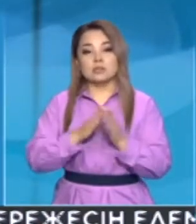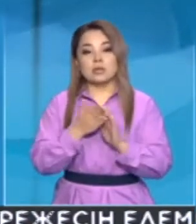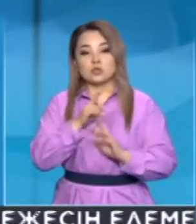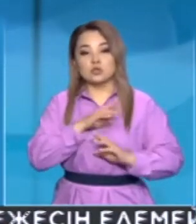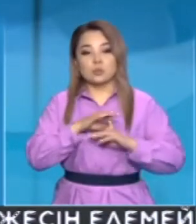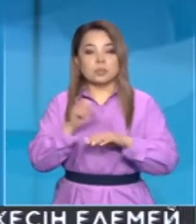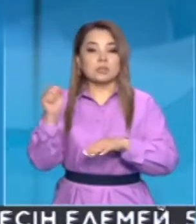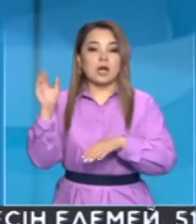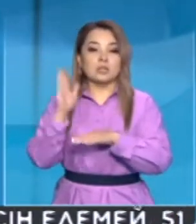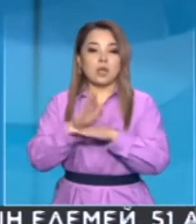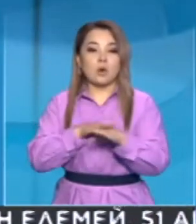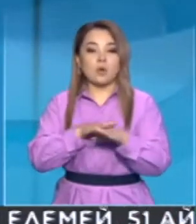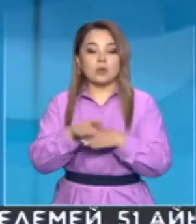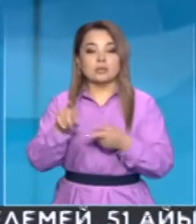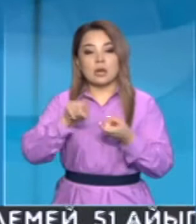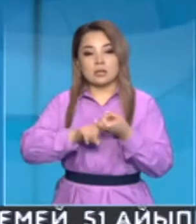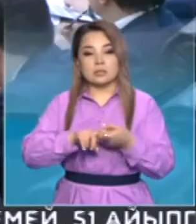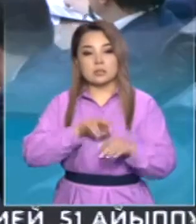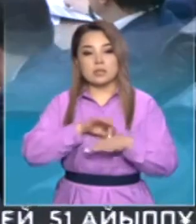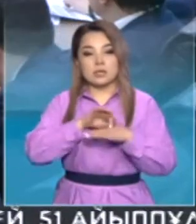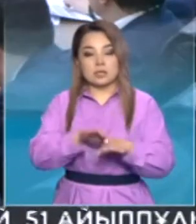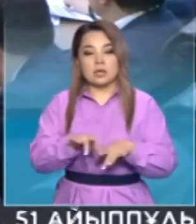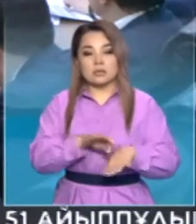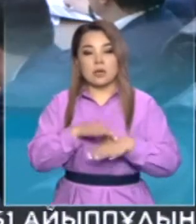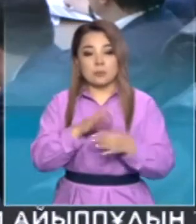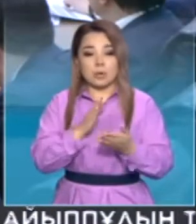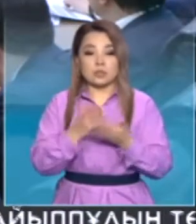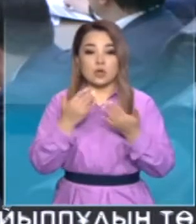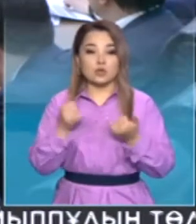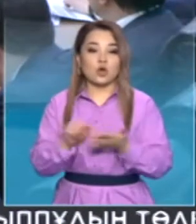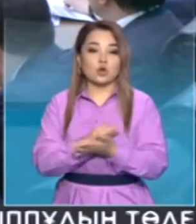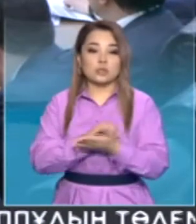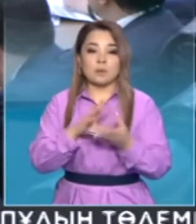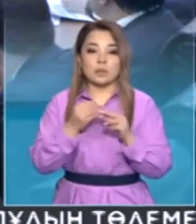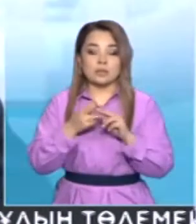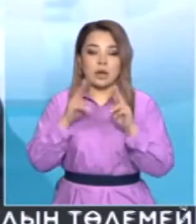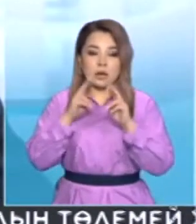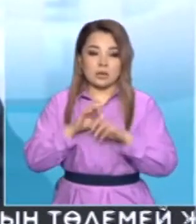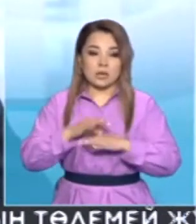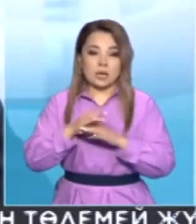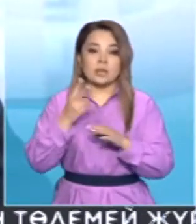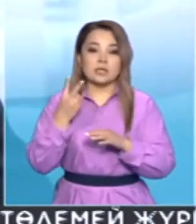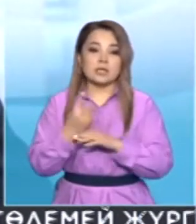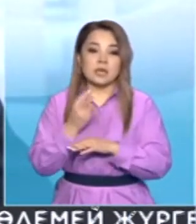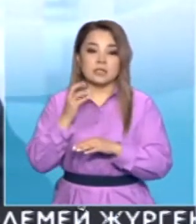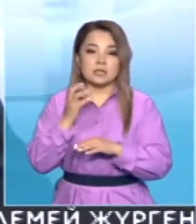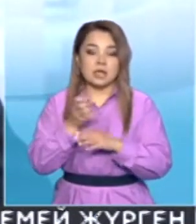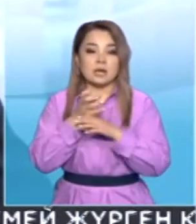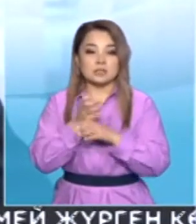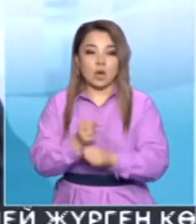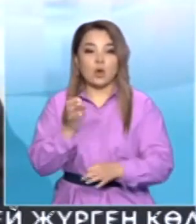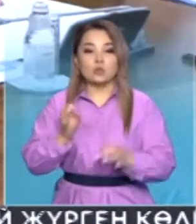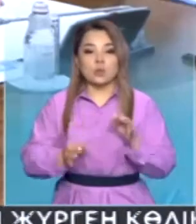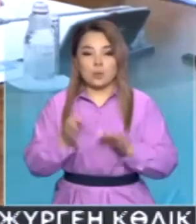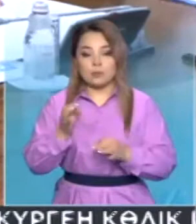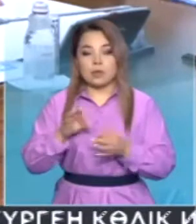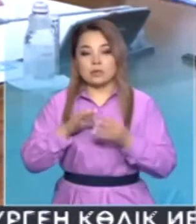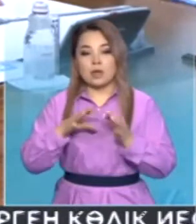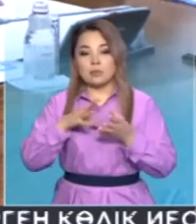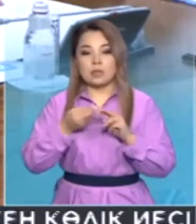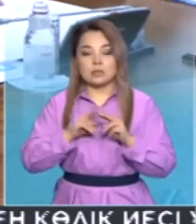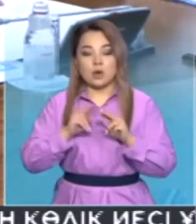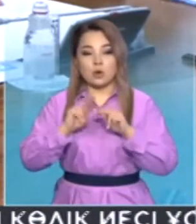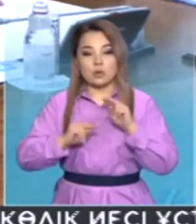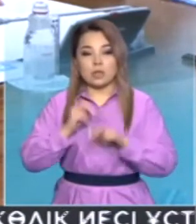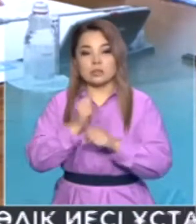жөндегі жарлығын орындау бойынша атқарылып отырған шара. Сонымен қатар құжаттарды қарау мерзімін 2 есе қысқартатын және норма шығару процесін қайта